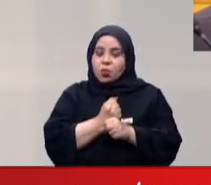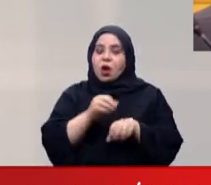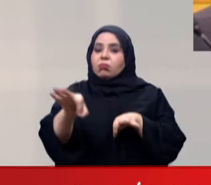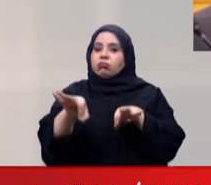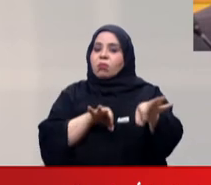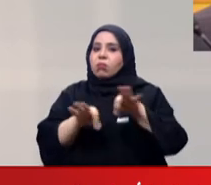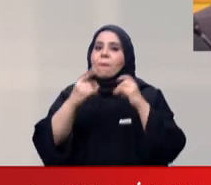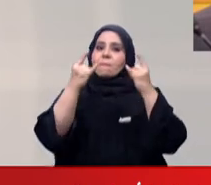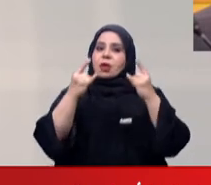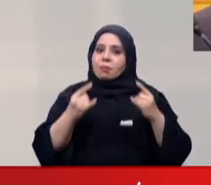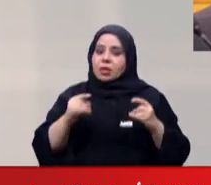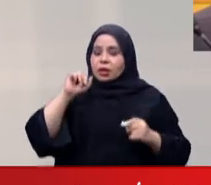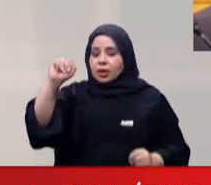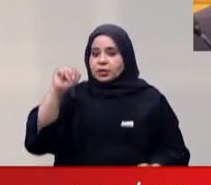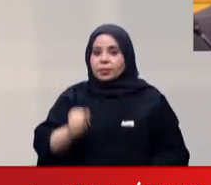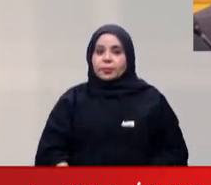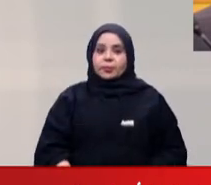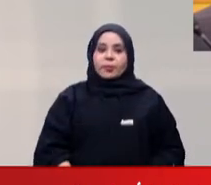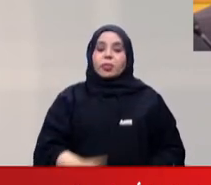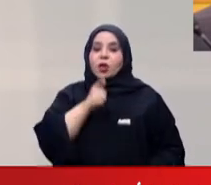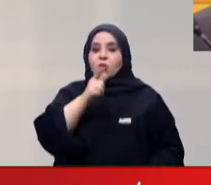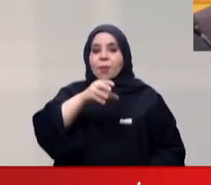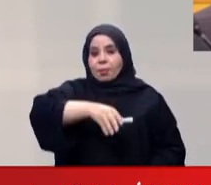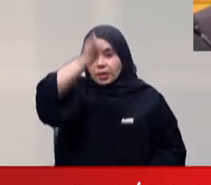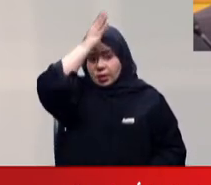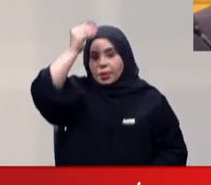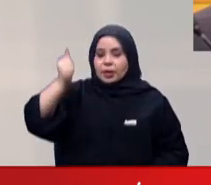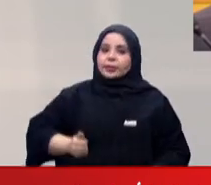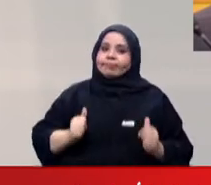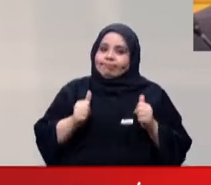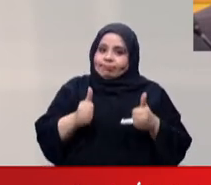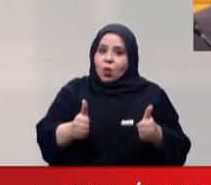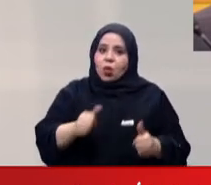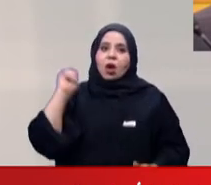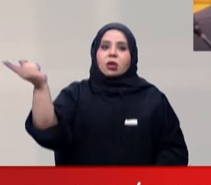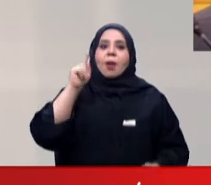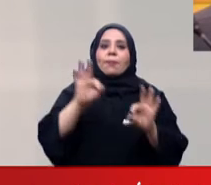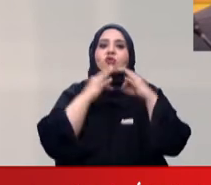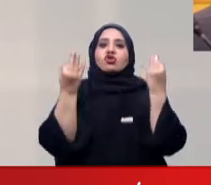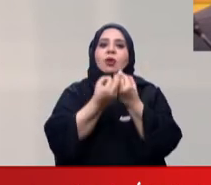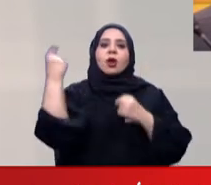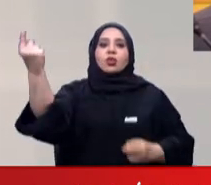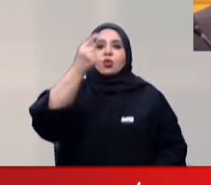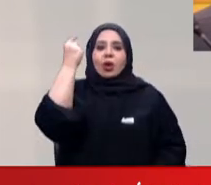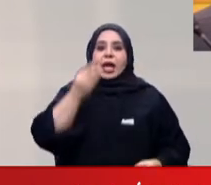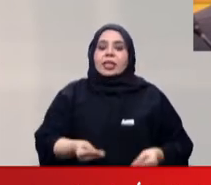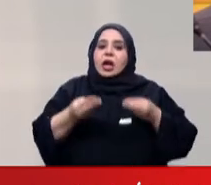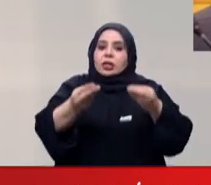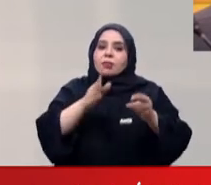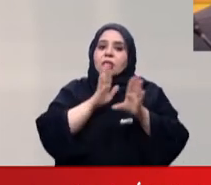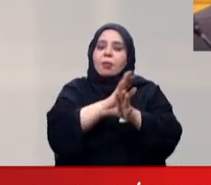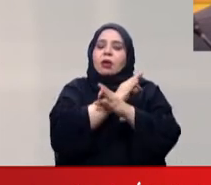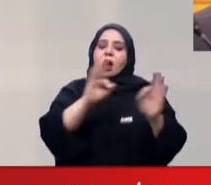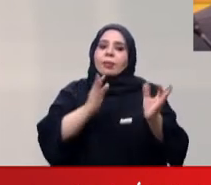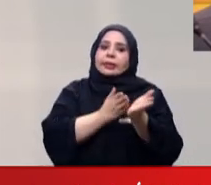ووكالاتها المتخصصة، مشيرا إلى أن مملكة البحرين تدعو المجتمع الدولي لتقديم الدعم في سبيل